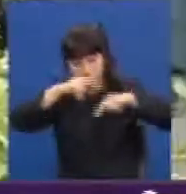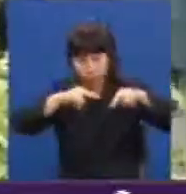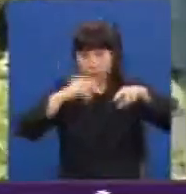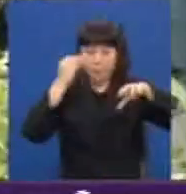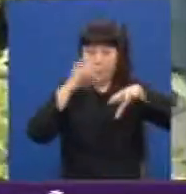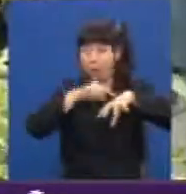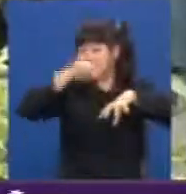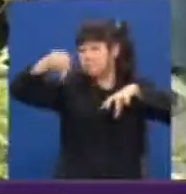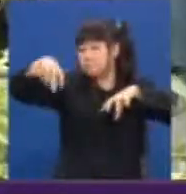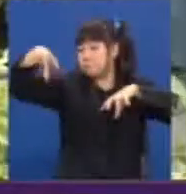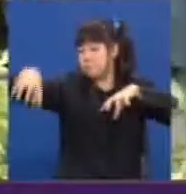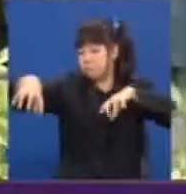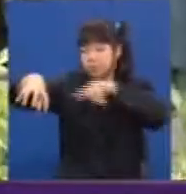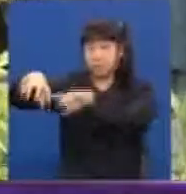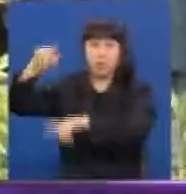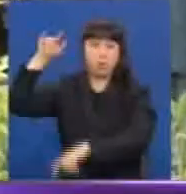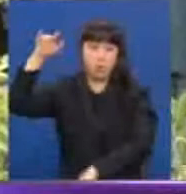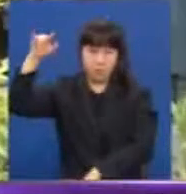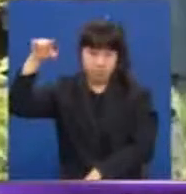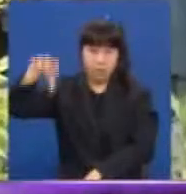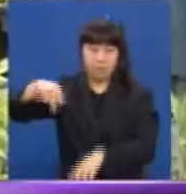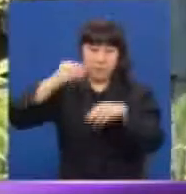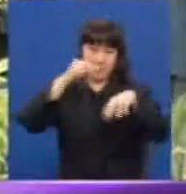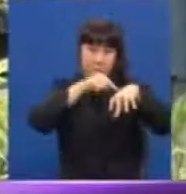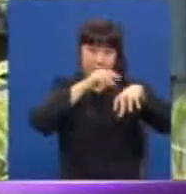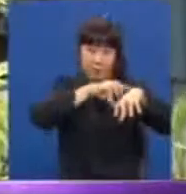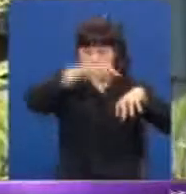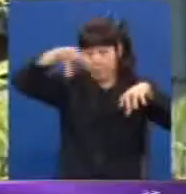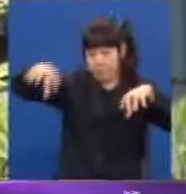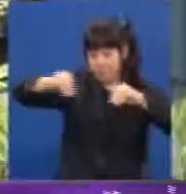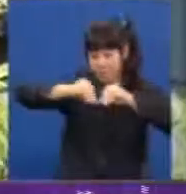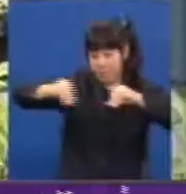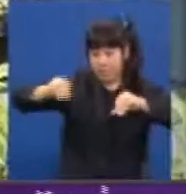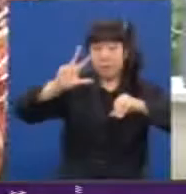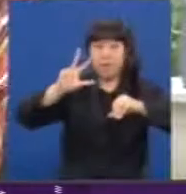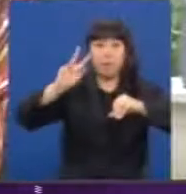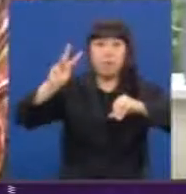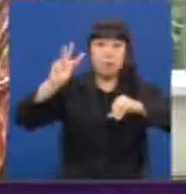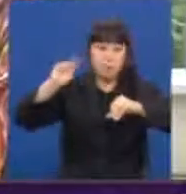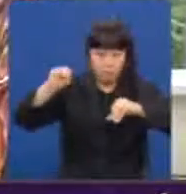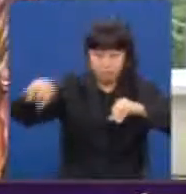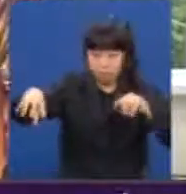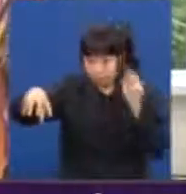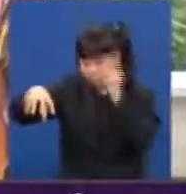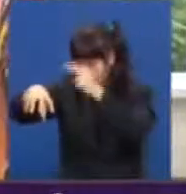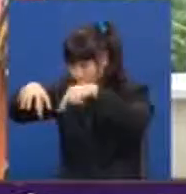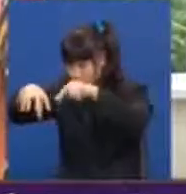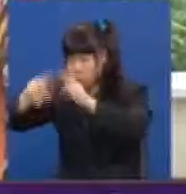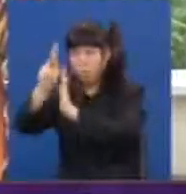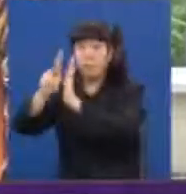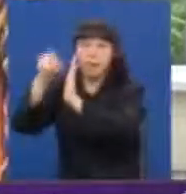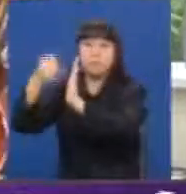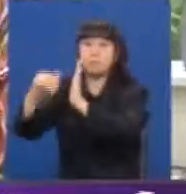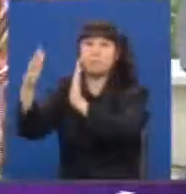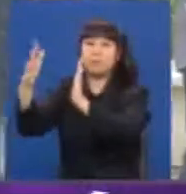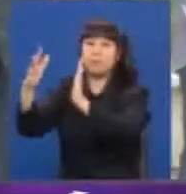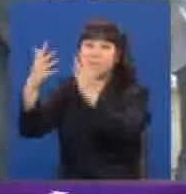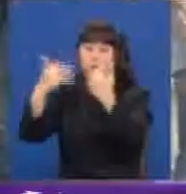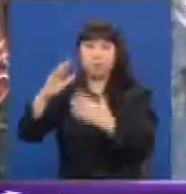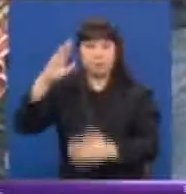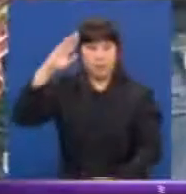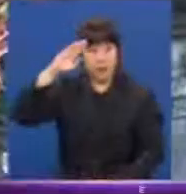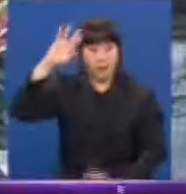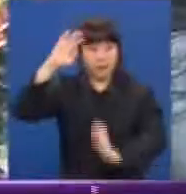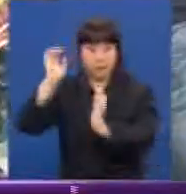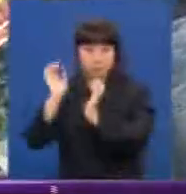อย่บ้านอกหลงหนึ่อยู่ในเขตดอลเมือง หาจากหลงดังกลาบระมาณ 3 กิโลเมตรแต่ไม่พบส่งผิกฎหมายและหลงจากนี้ทหารแล